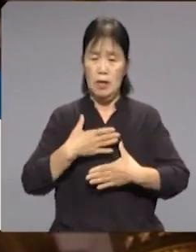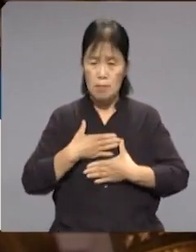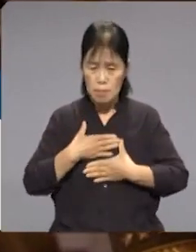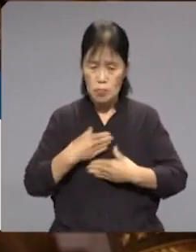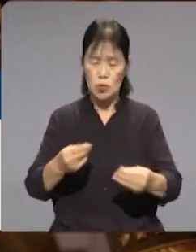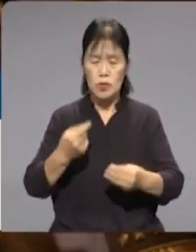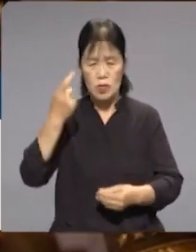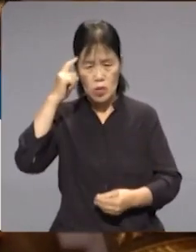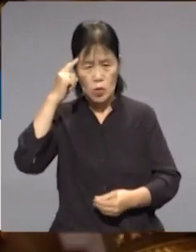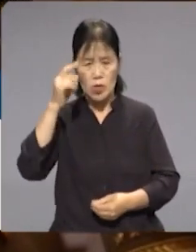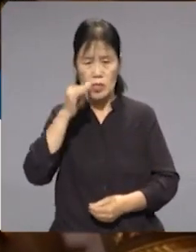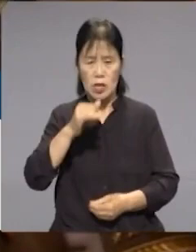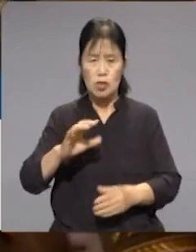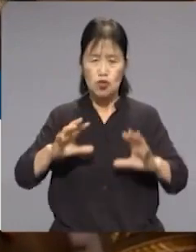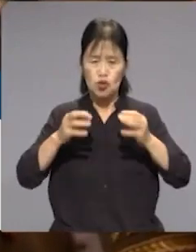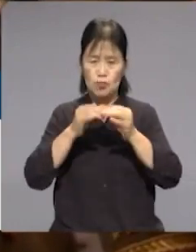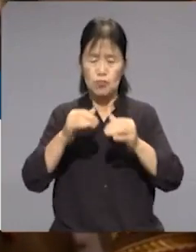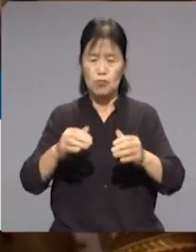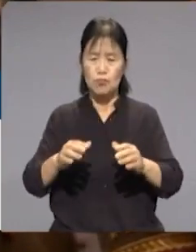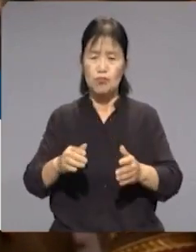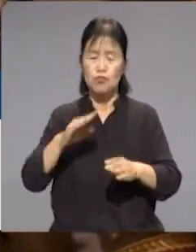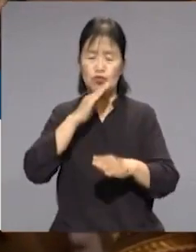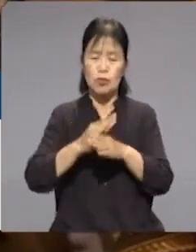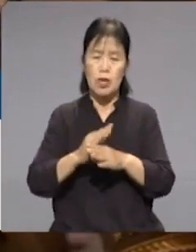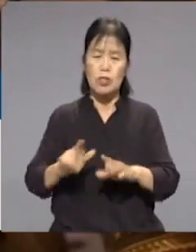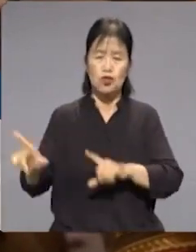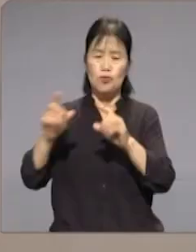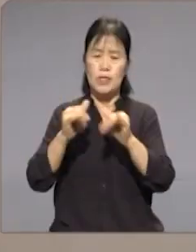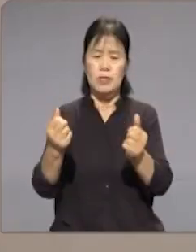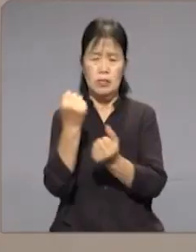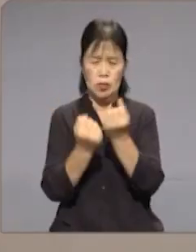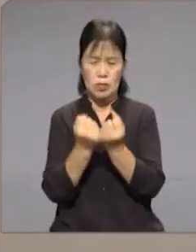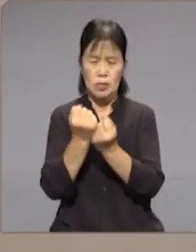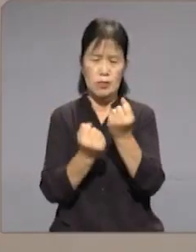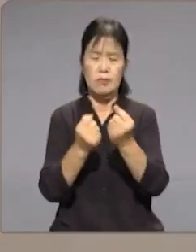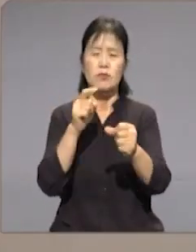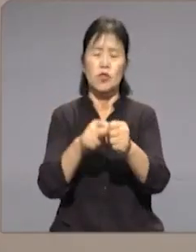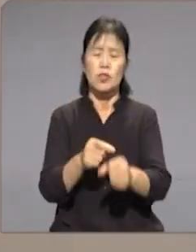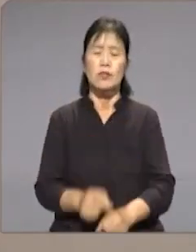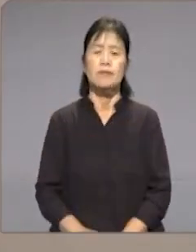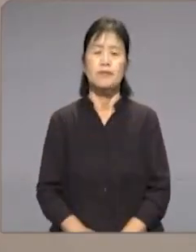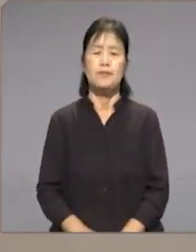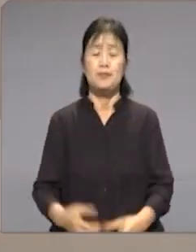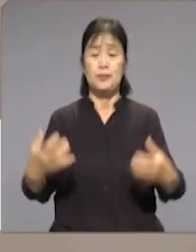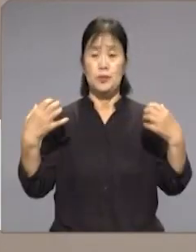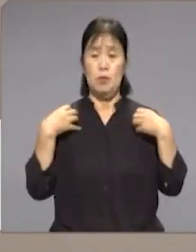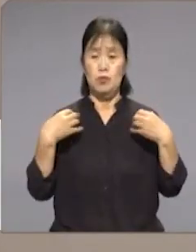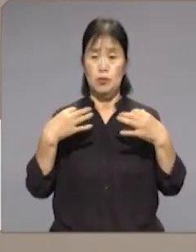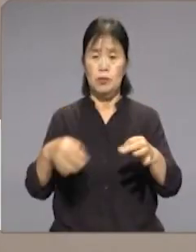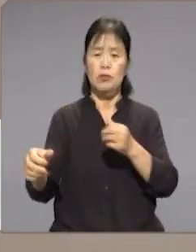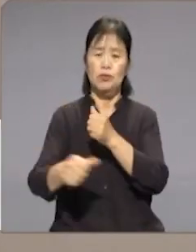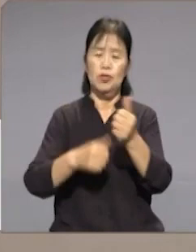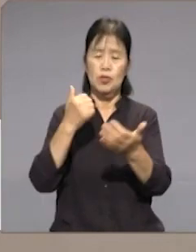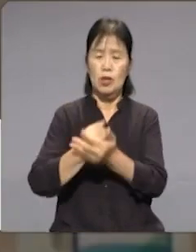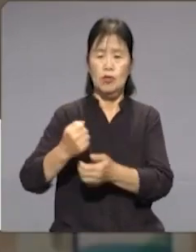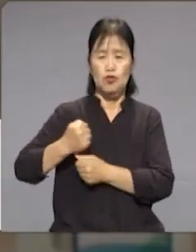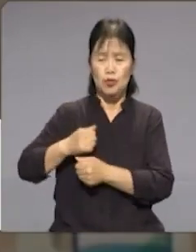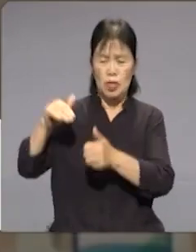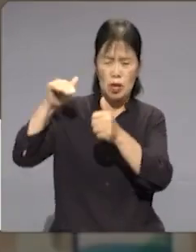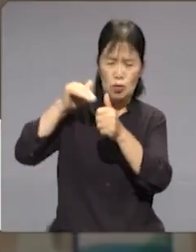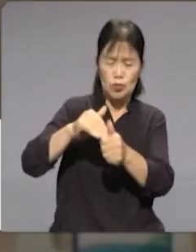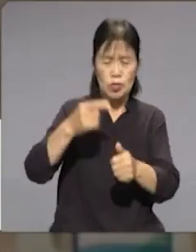있다라는 대국민, 북한 주민들을 설득하고자 하는. 정부는 김정은 위원장이 군사공격